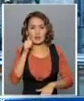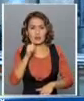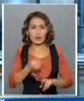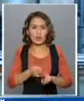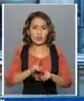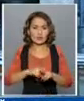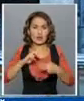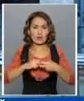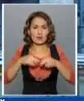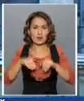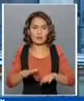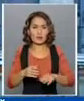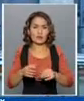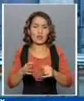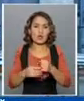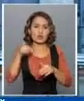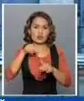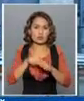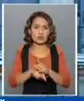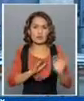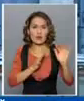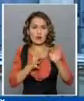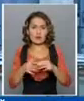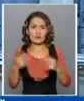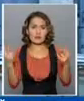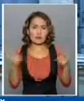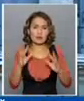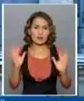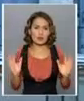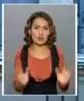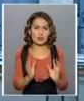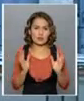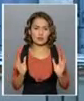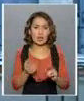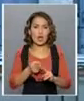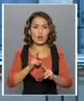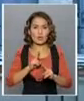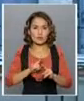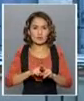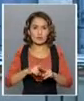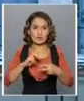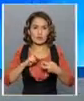кәдімгідей ол мұнайды алынады, газды алынады. Енді жағдай әртүрлі болуы мүмкін. Соны болдырмау ғой.